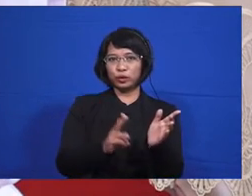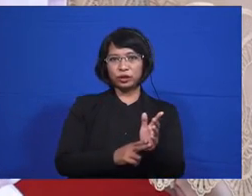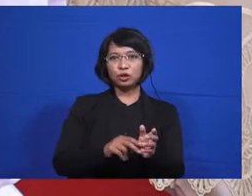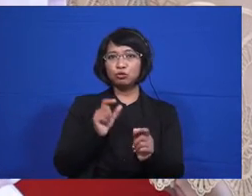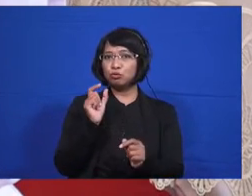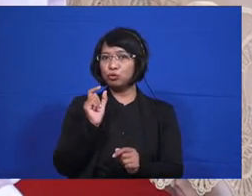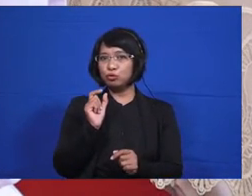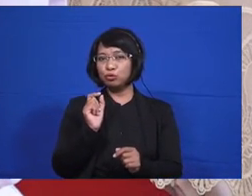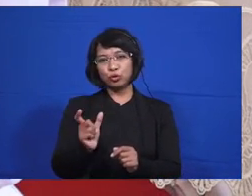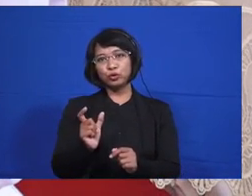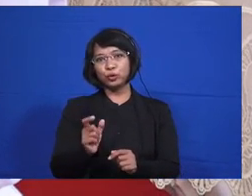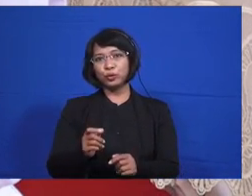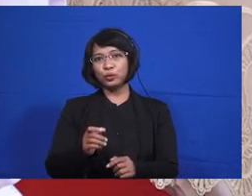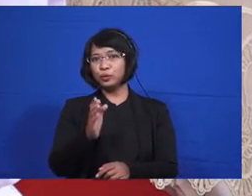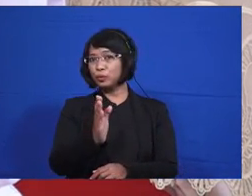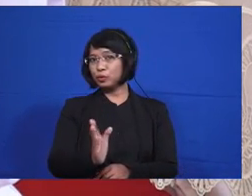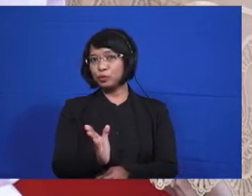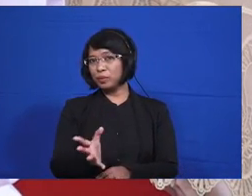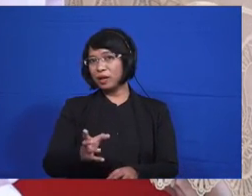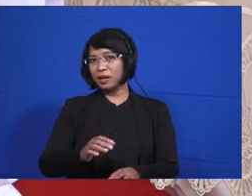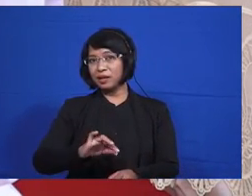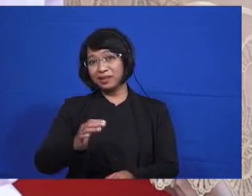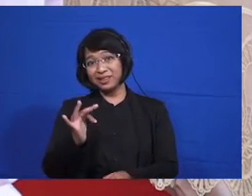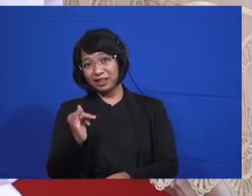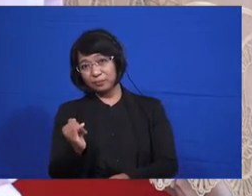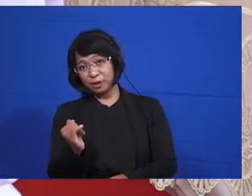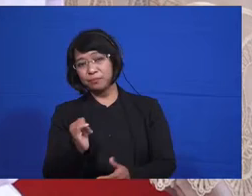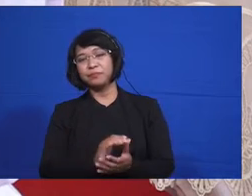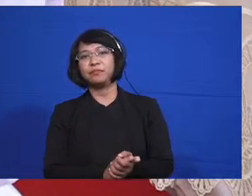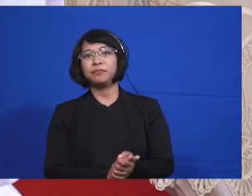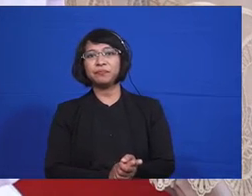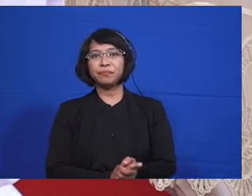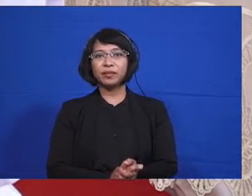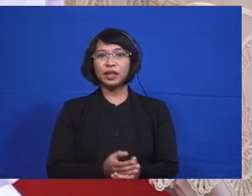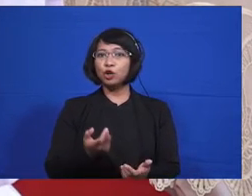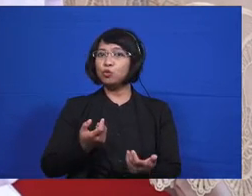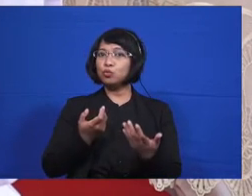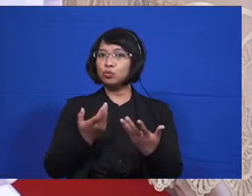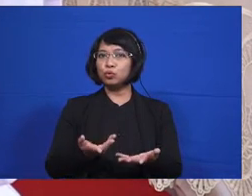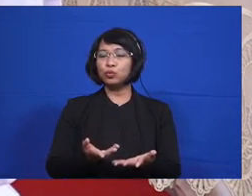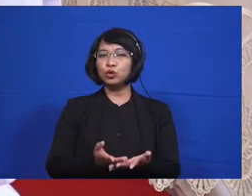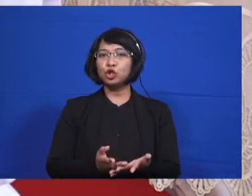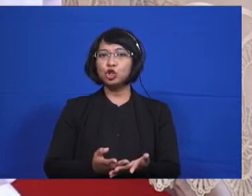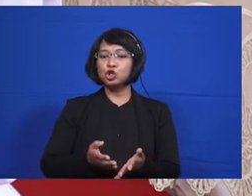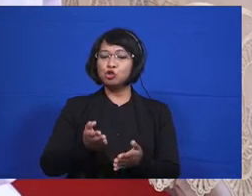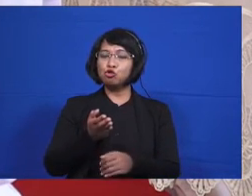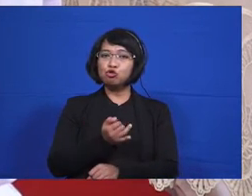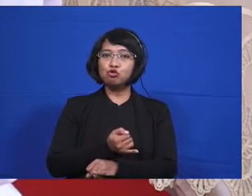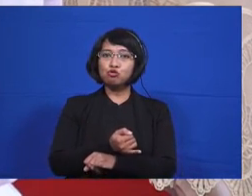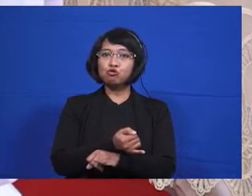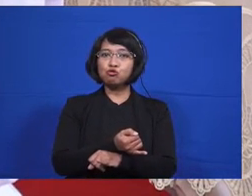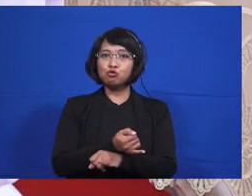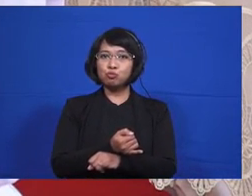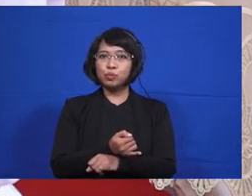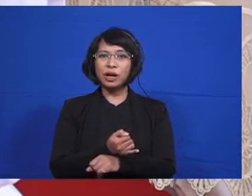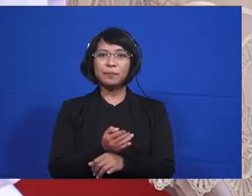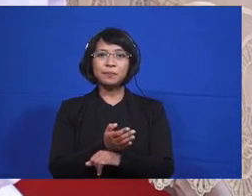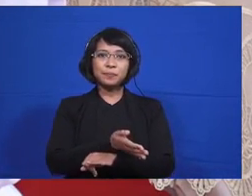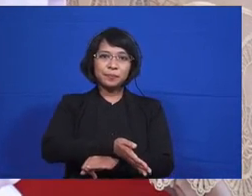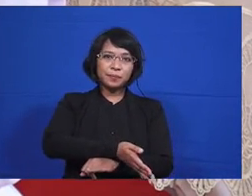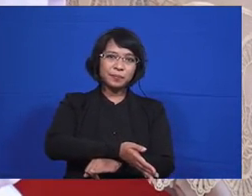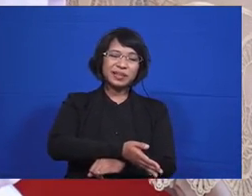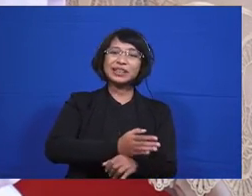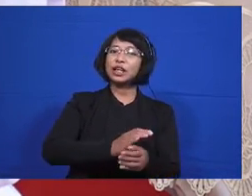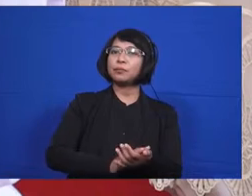imam-imam yang dapat menyelenggarakan korban-korban penyelamatan dan upacara-upacara kebaktian secara